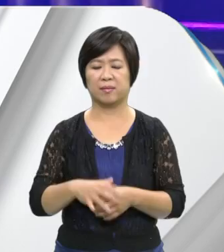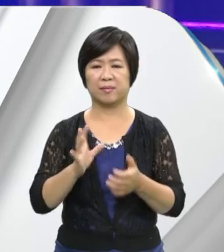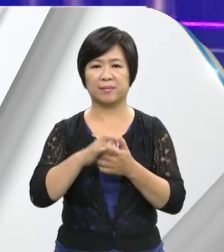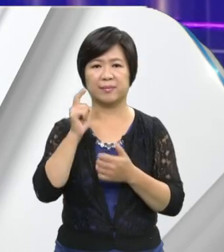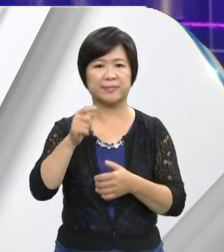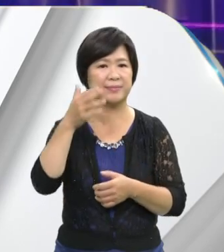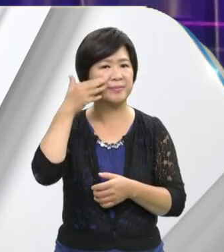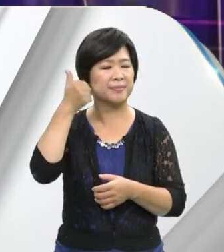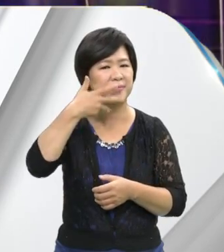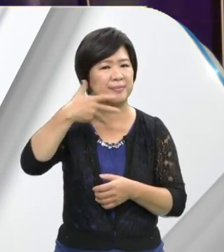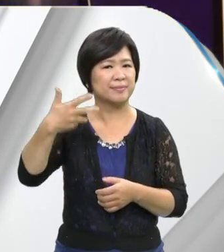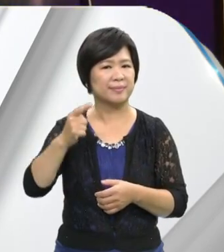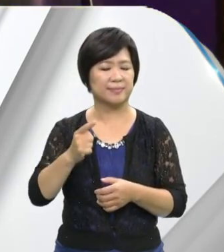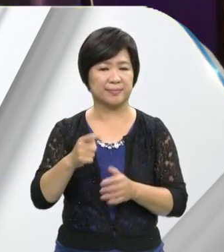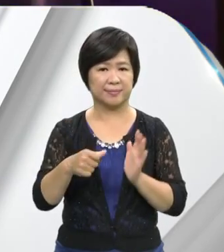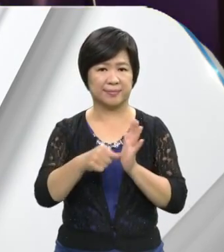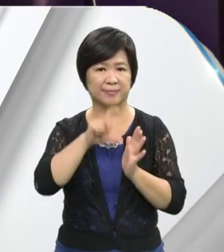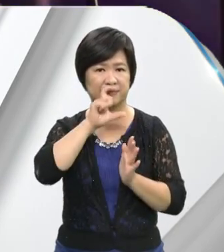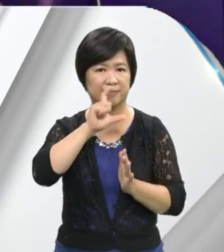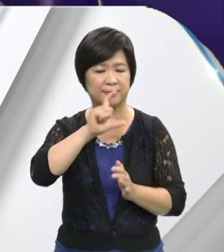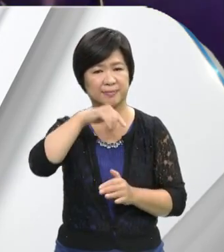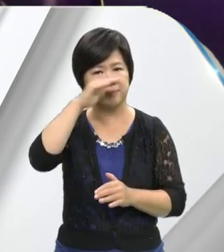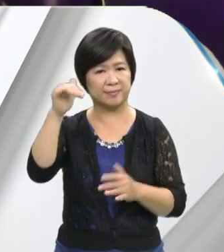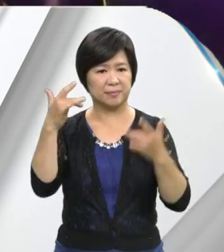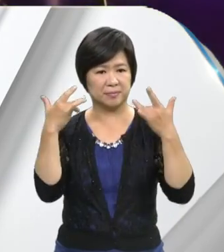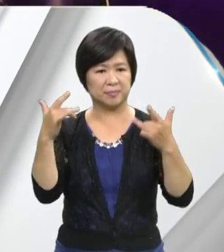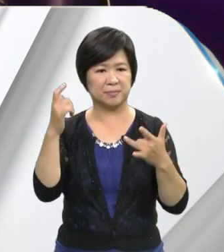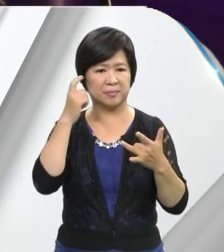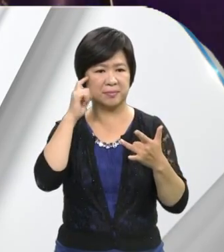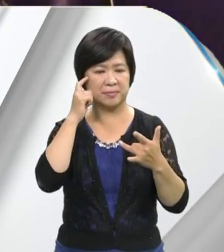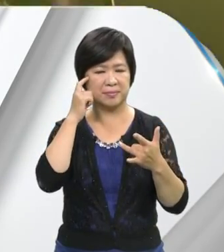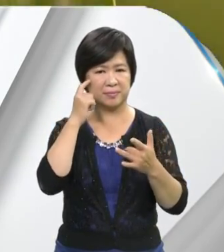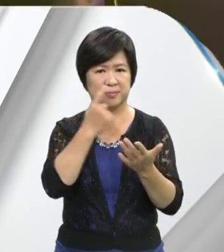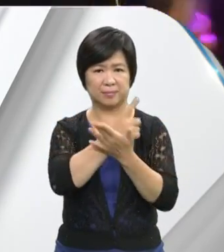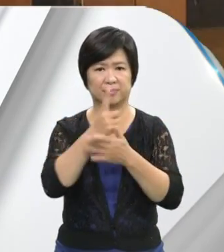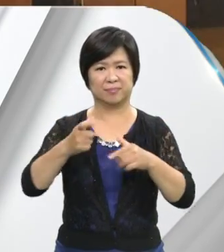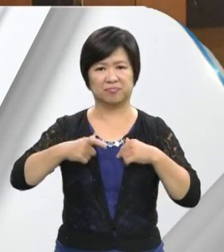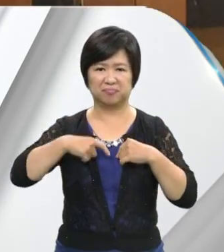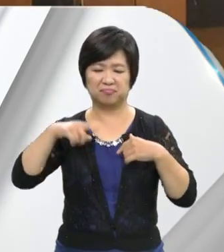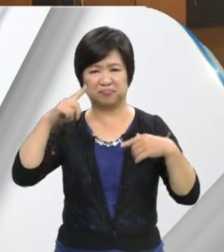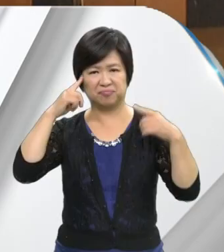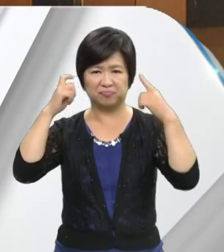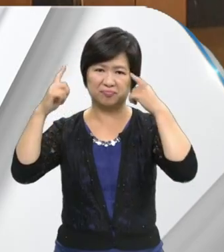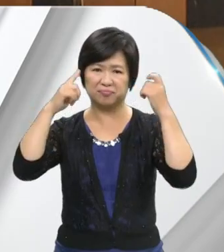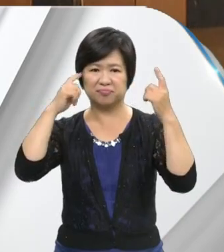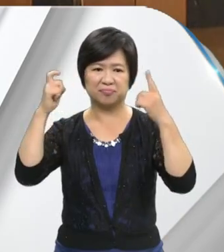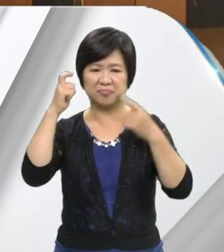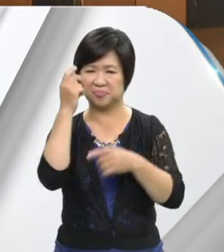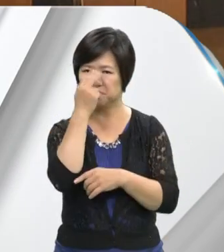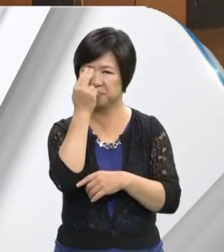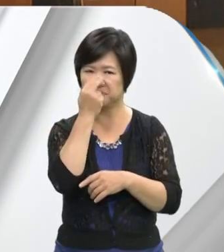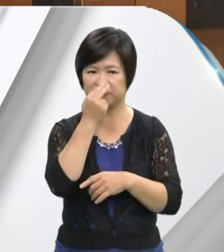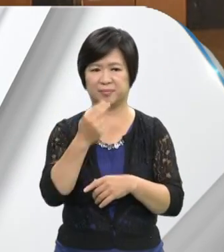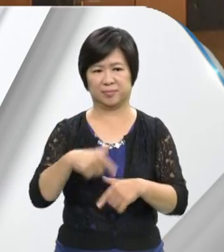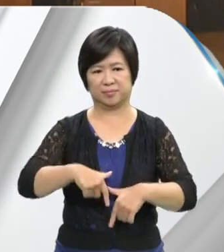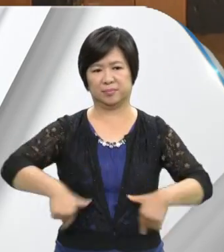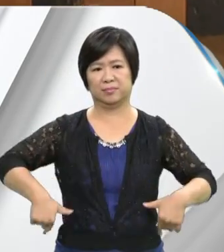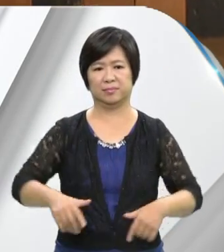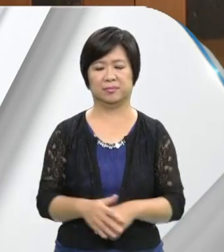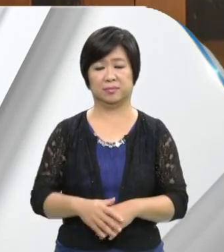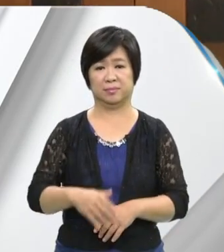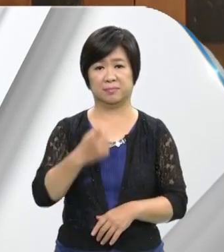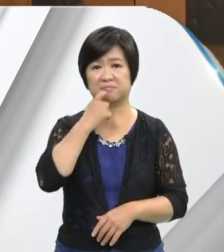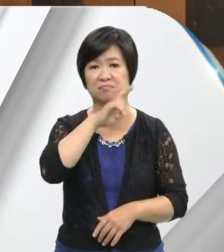唱出按步调，大家人心管调度，像作怪想法。 意思跳嘅时节，有动到事情，你总